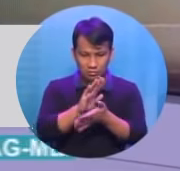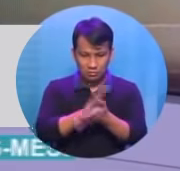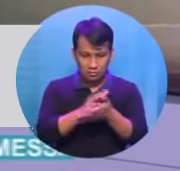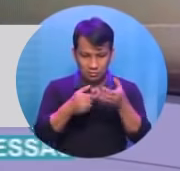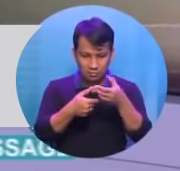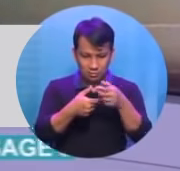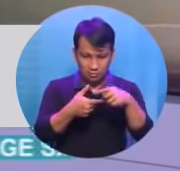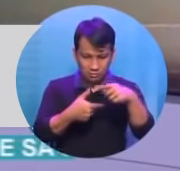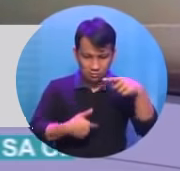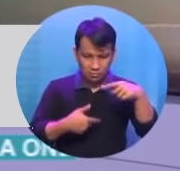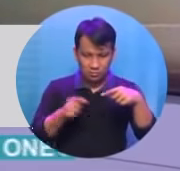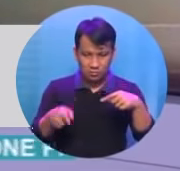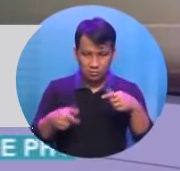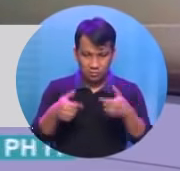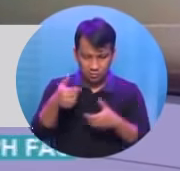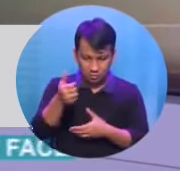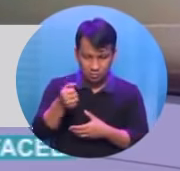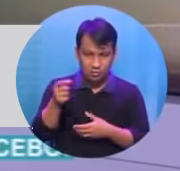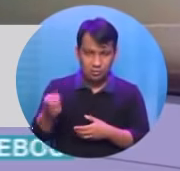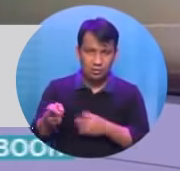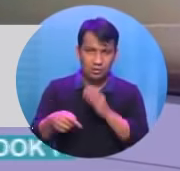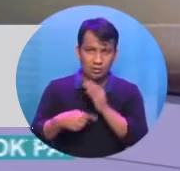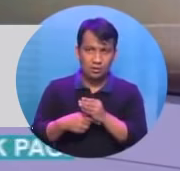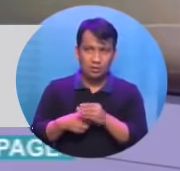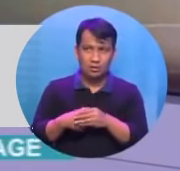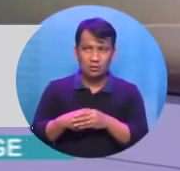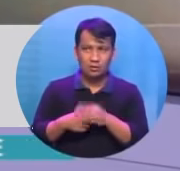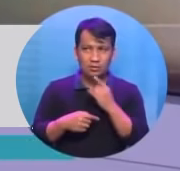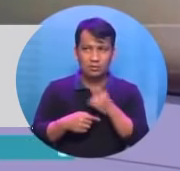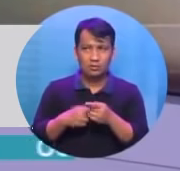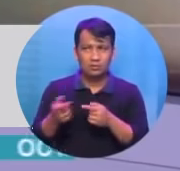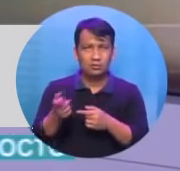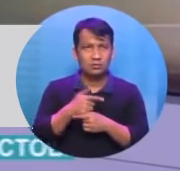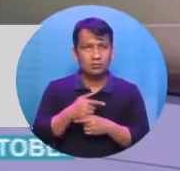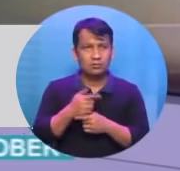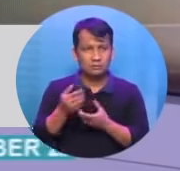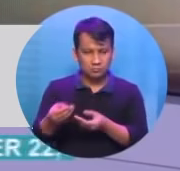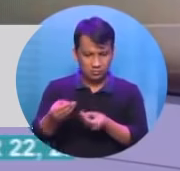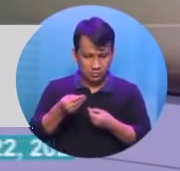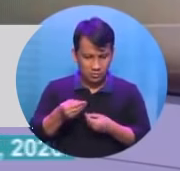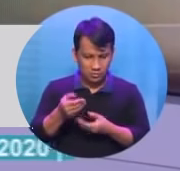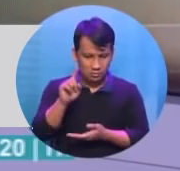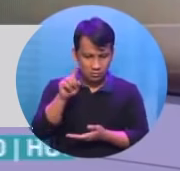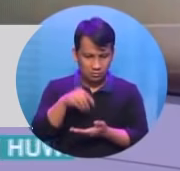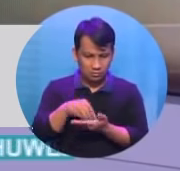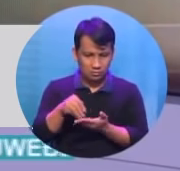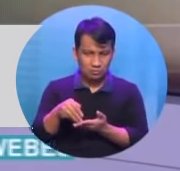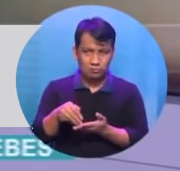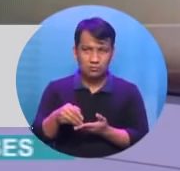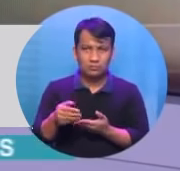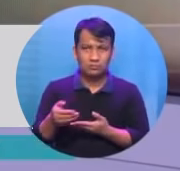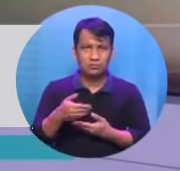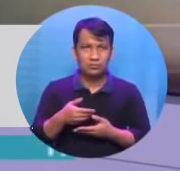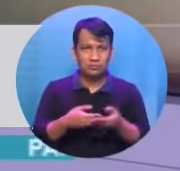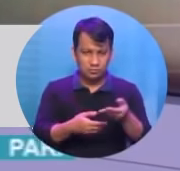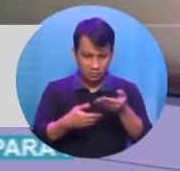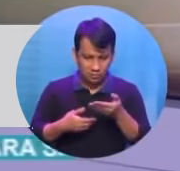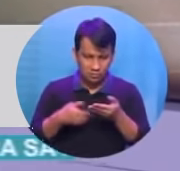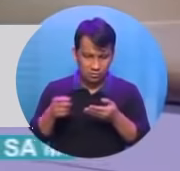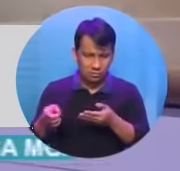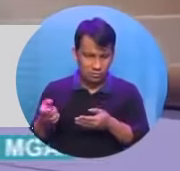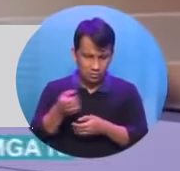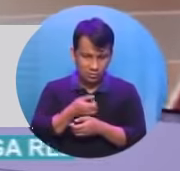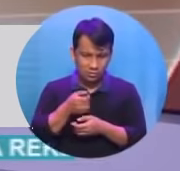Tapos nag-stapler yata dun sa kasama sa mga papel. Tapos yun ang binigay niya sa amin na 1 million. Teka muna, 1 million